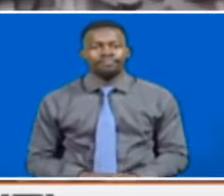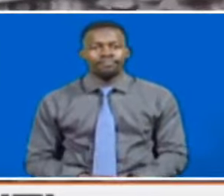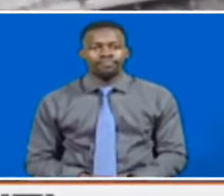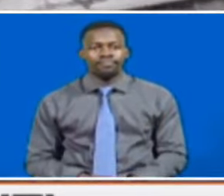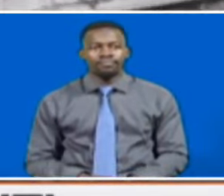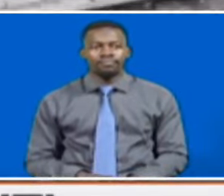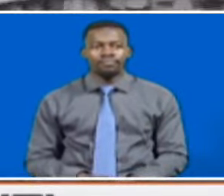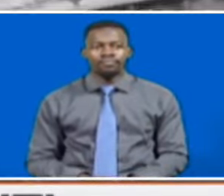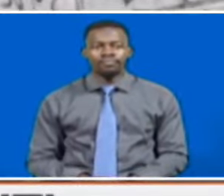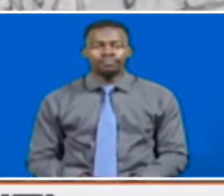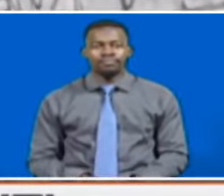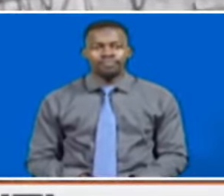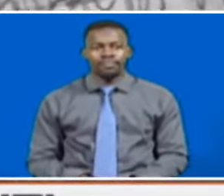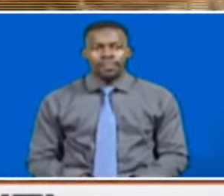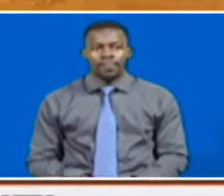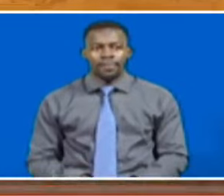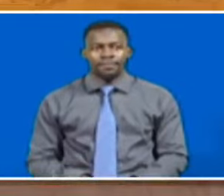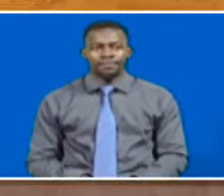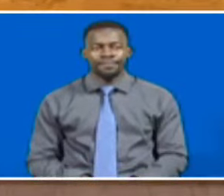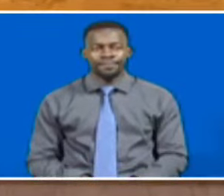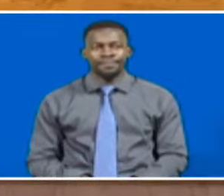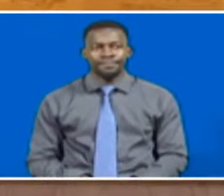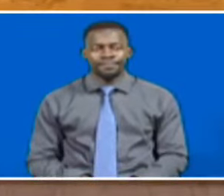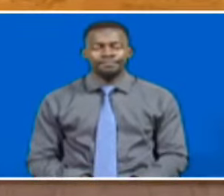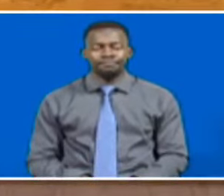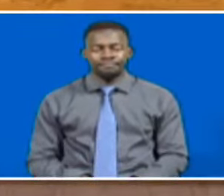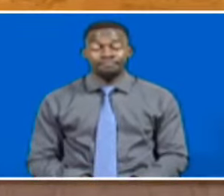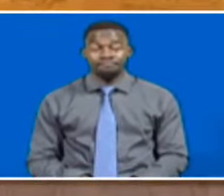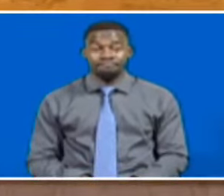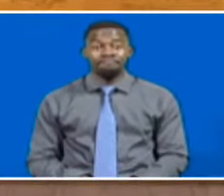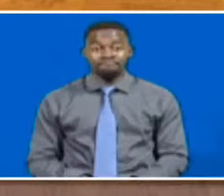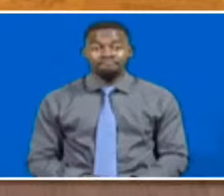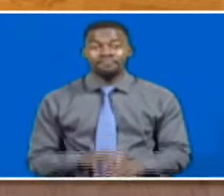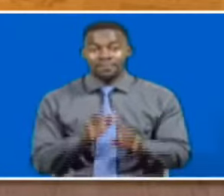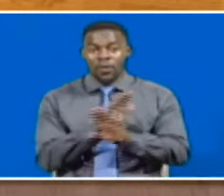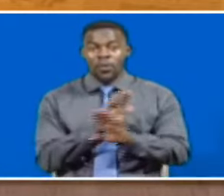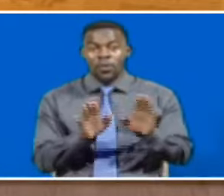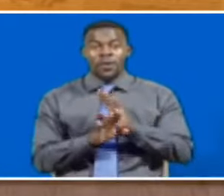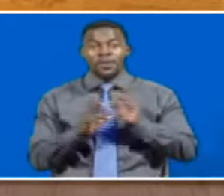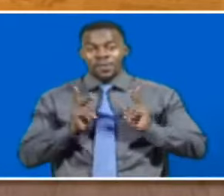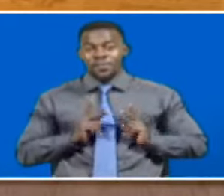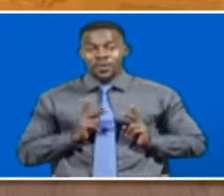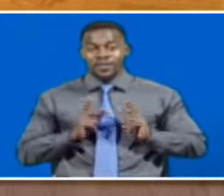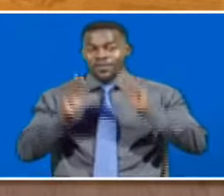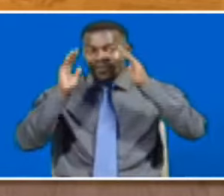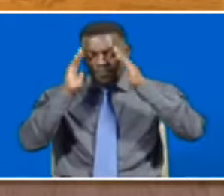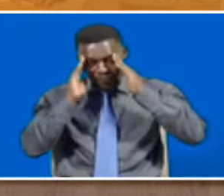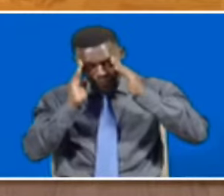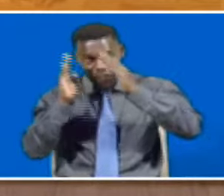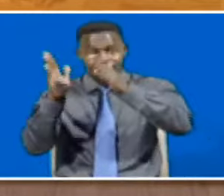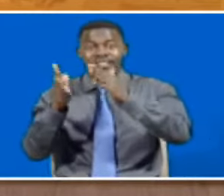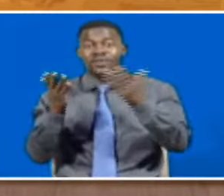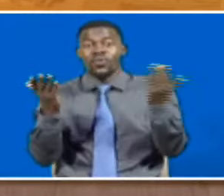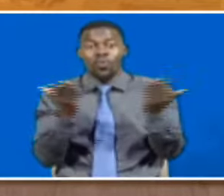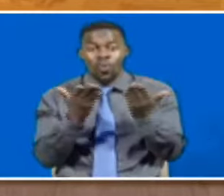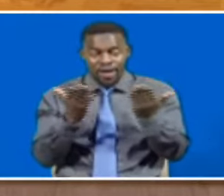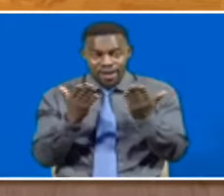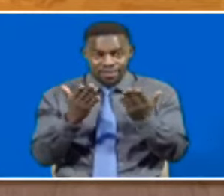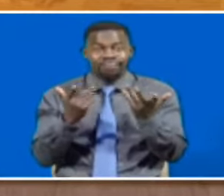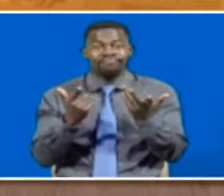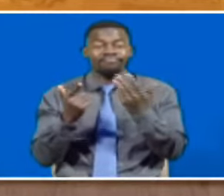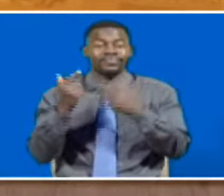KTN News, Nairobi. Macho yote Jumatano asubuhi yatakuwa yakielekezwa kwenye mahakama kuu kujua hukumu